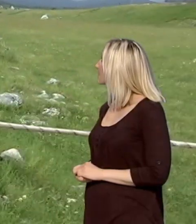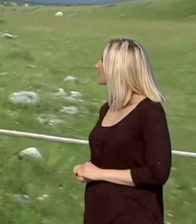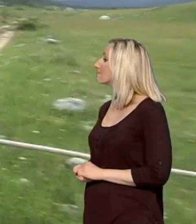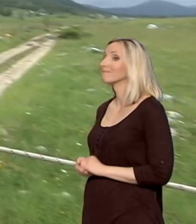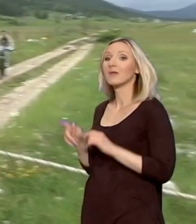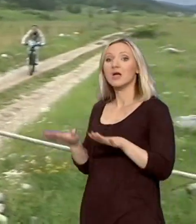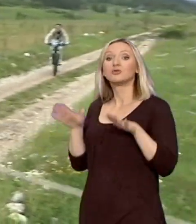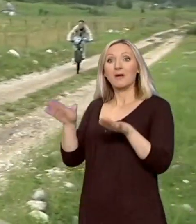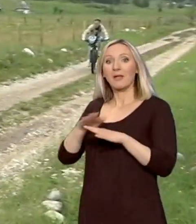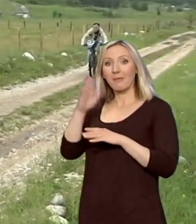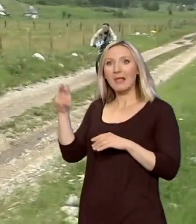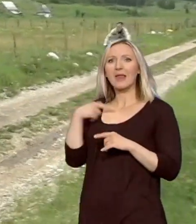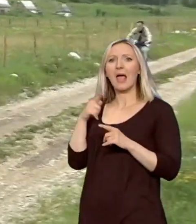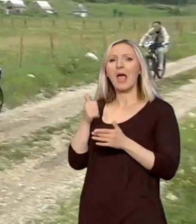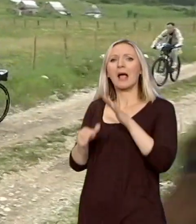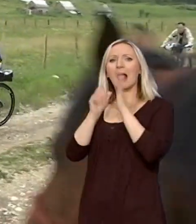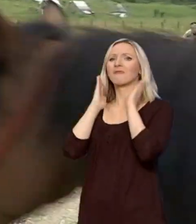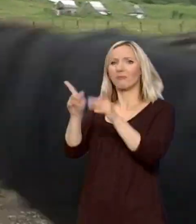Na Žabljaku smo skrenuli sa glavnog puta.